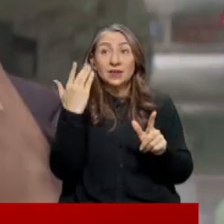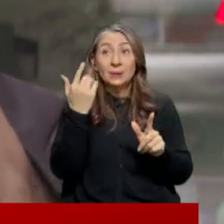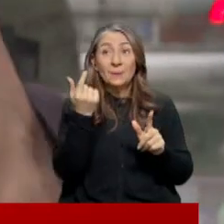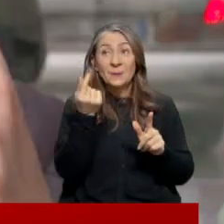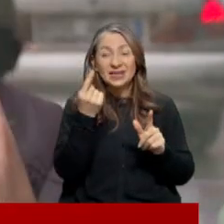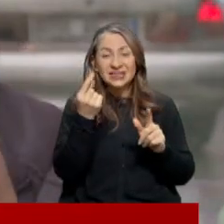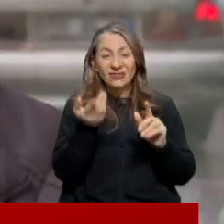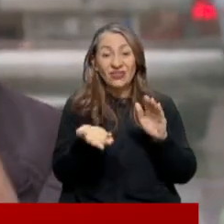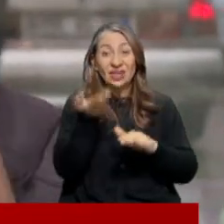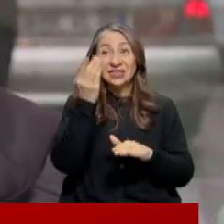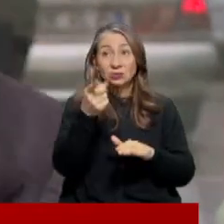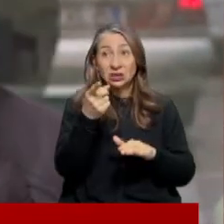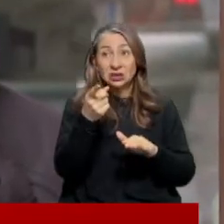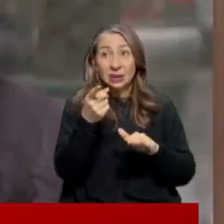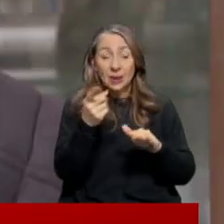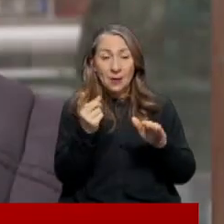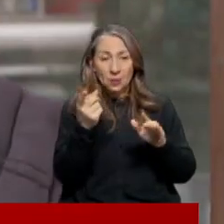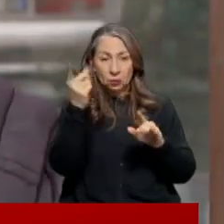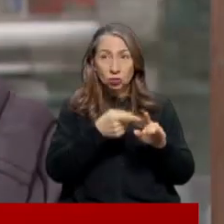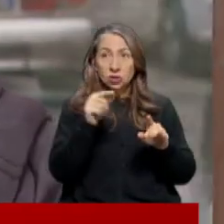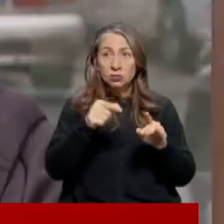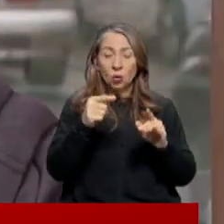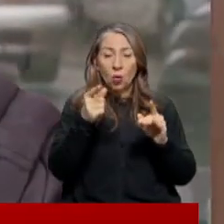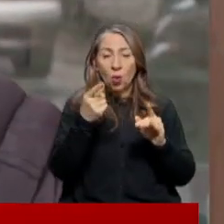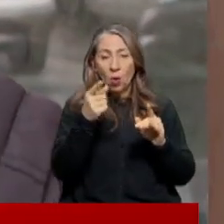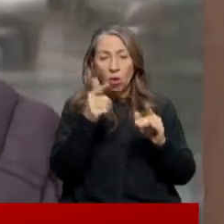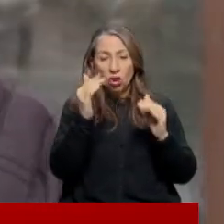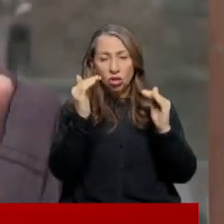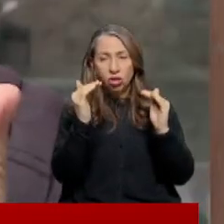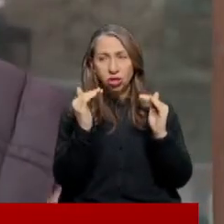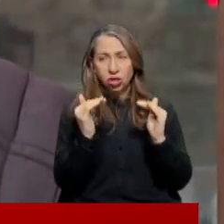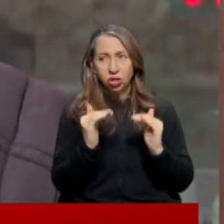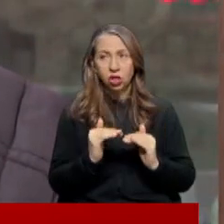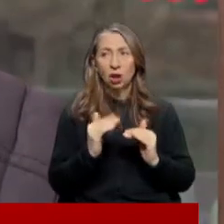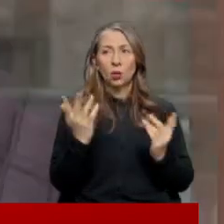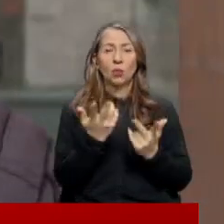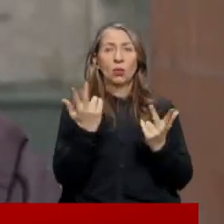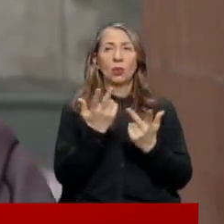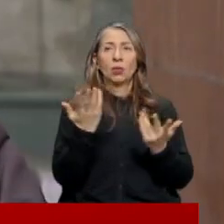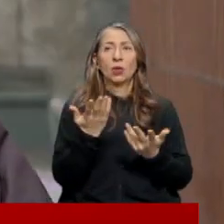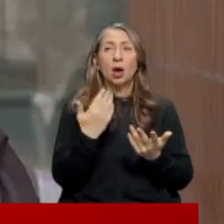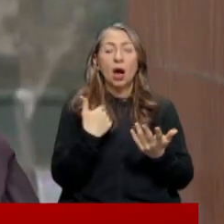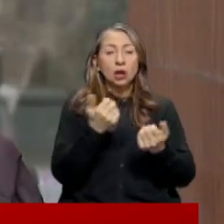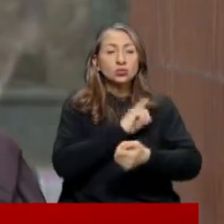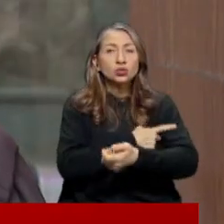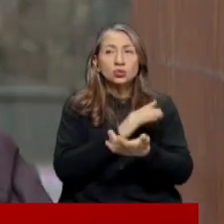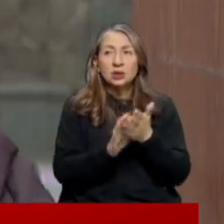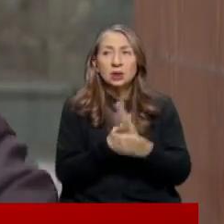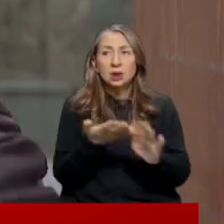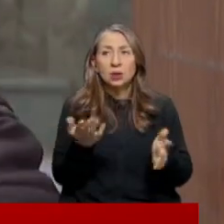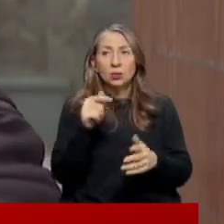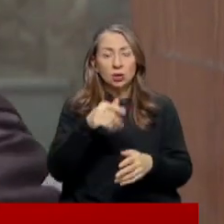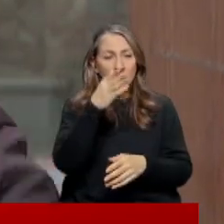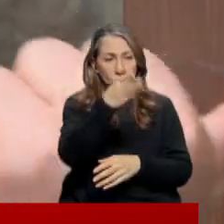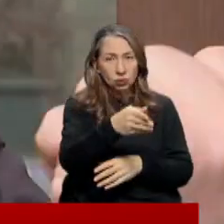daha fazlaymış bu bağlanma kat sayısı. Ya şimdi tabii onu artık iyice kısa yani çok düşürmüşler bunu. Alım gücümüz iyice düştü yani. Ya